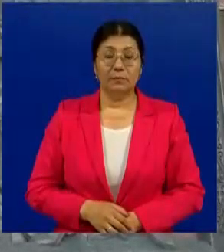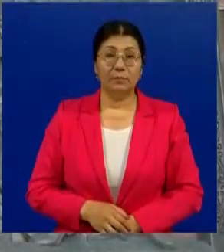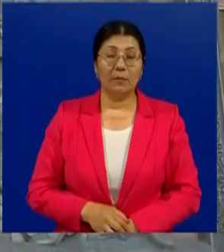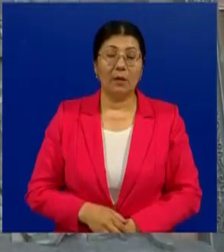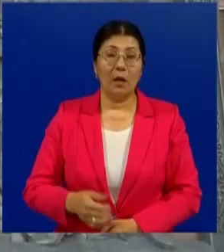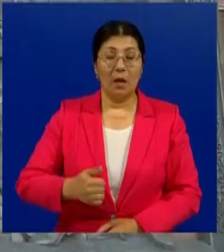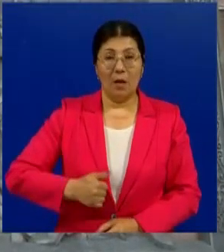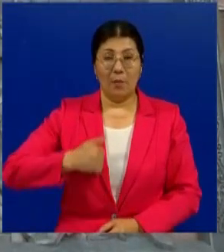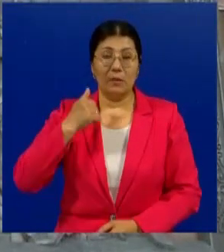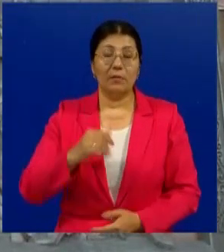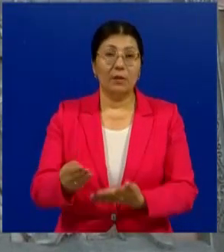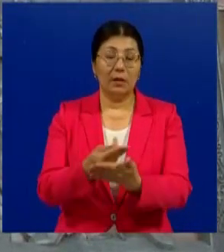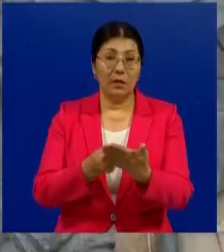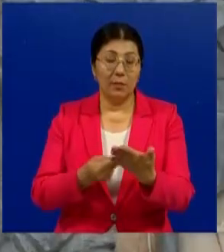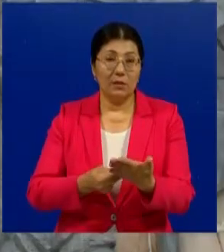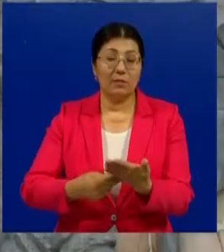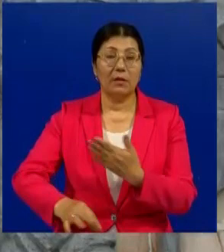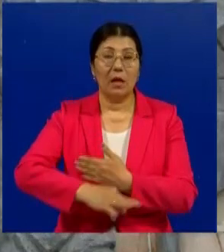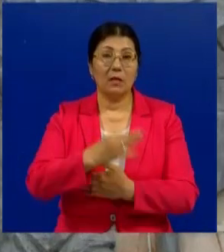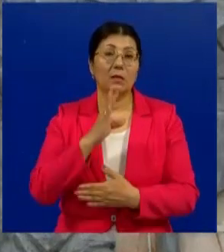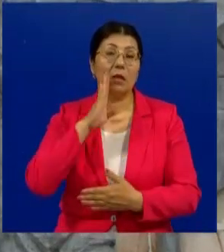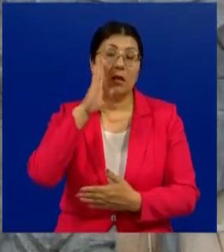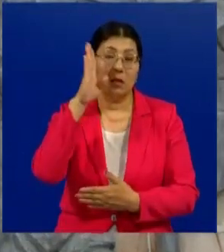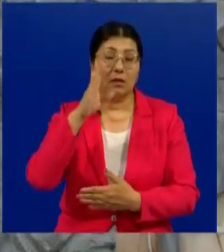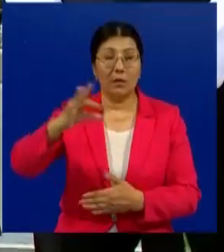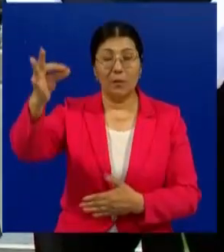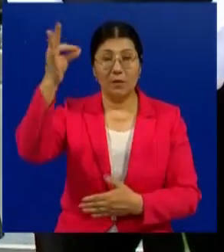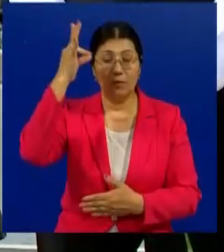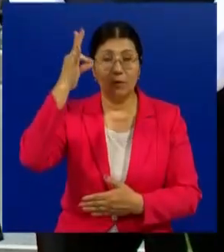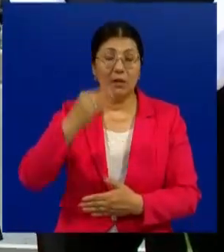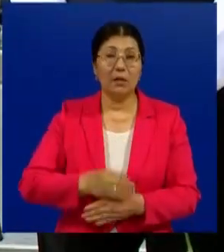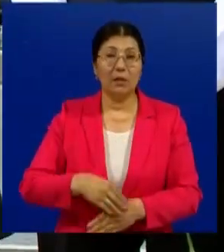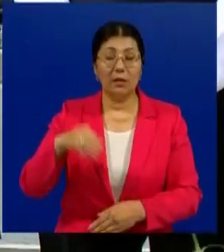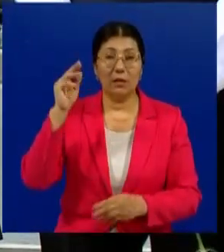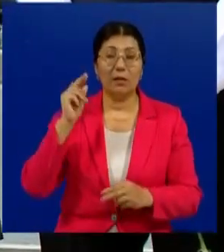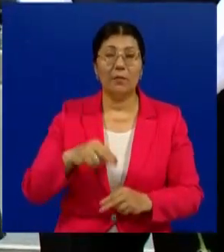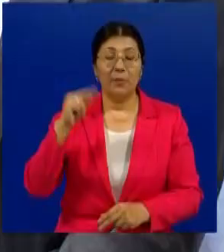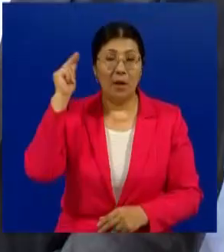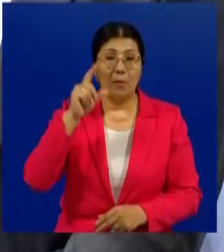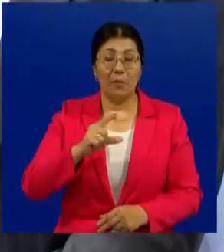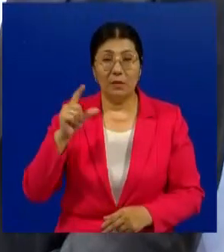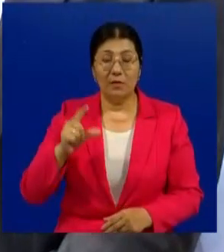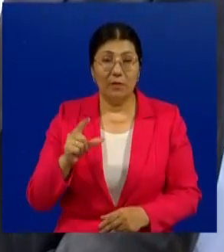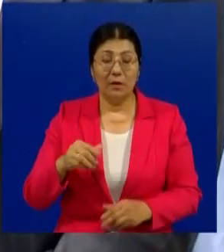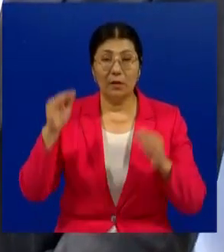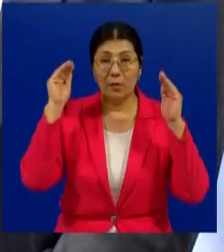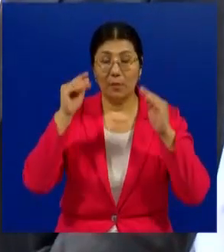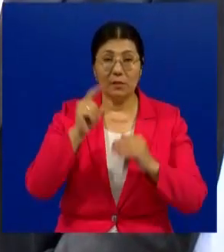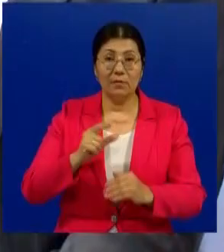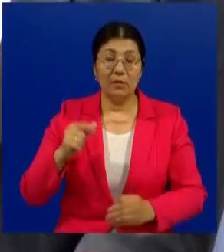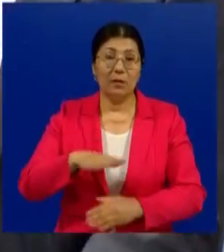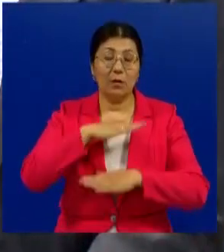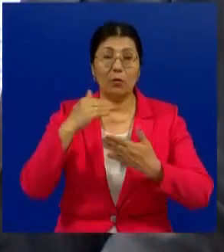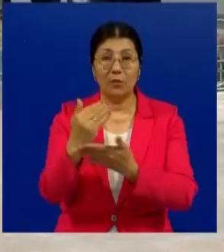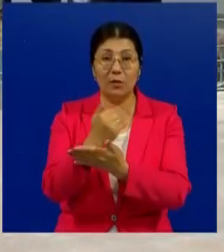Алаш арыстары бейнеленген азаттықтың ақ таңы мемориалды кешенінде университет, колледж оқытушыларымен қатар студенттер де көп жиналды. Бәрі де